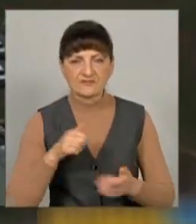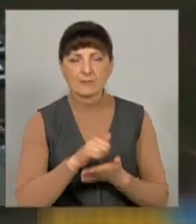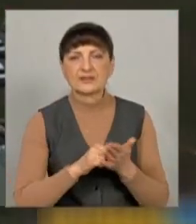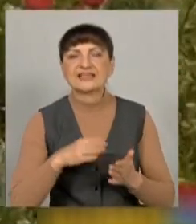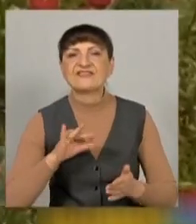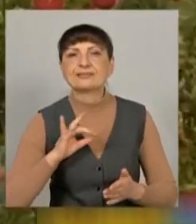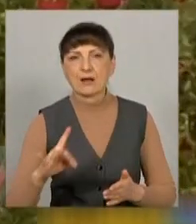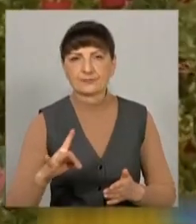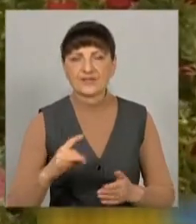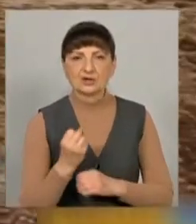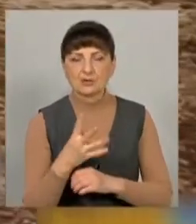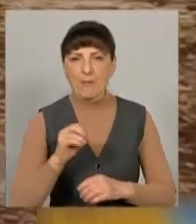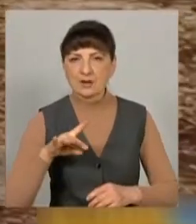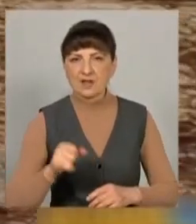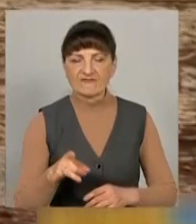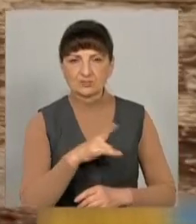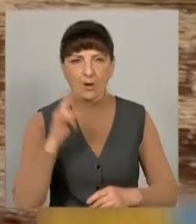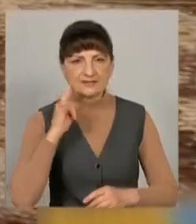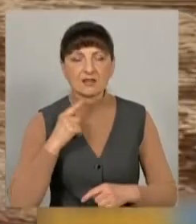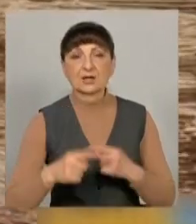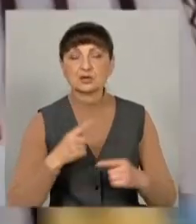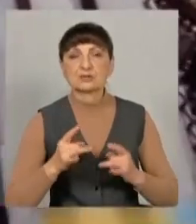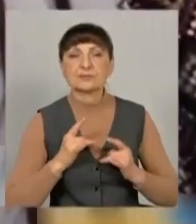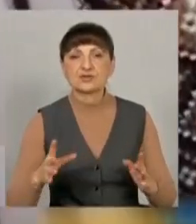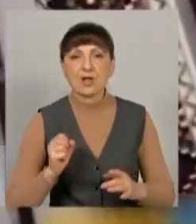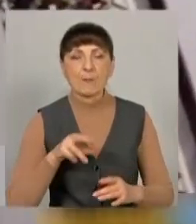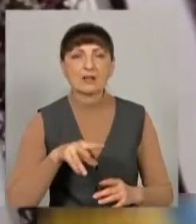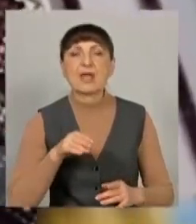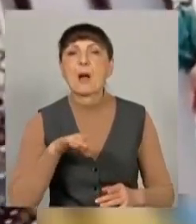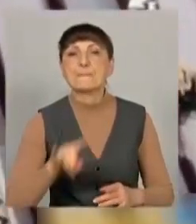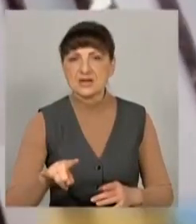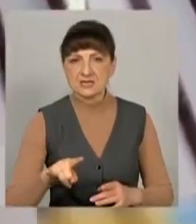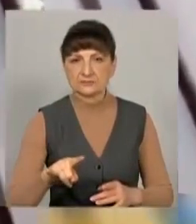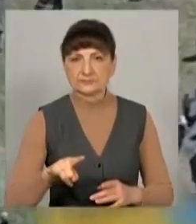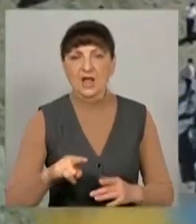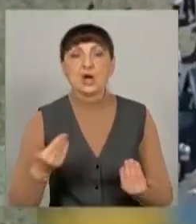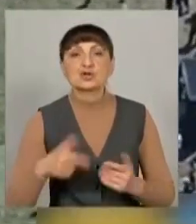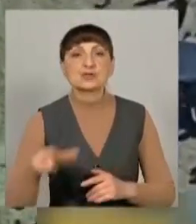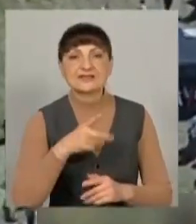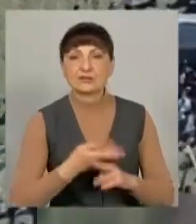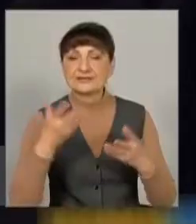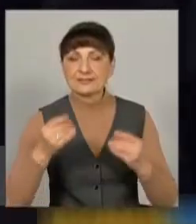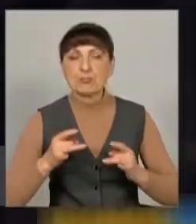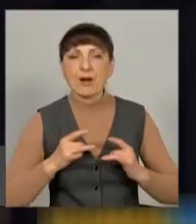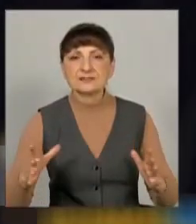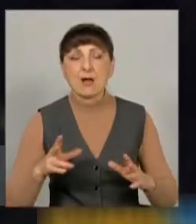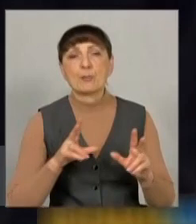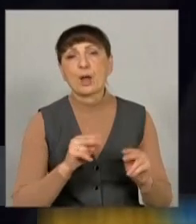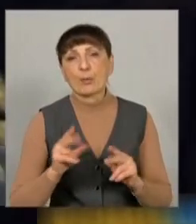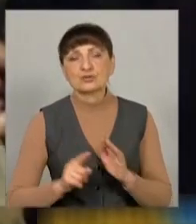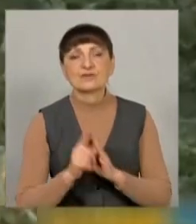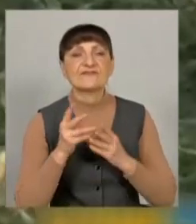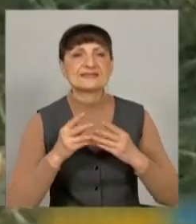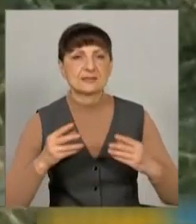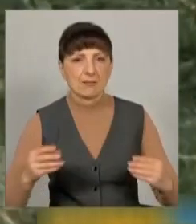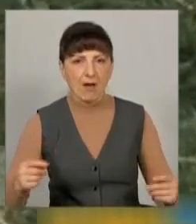Твиттер. 14 марта в республике традиционно отмечают Амал-Мейрамы или Куэрсу. Жители в этот день празднуют благополучное наступление